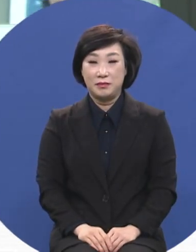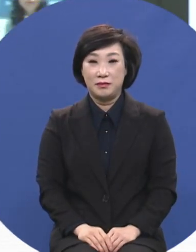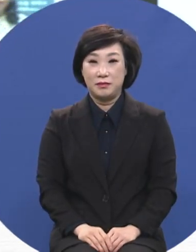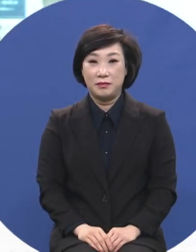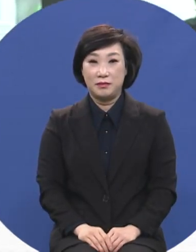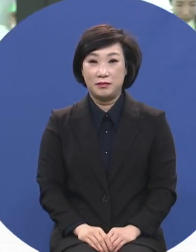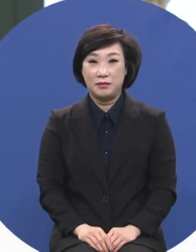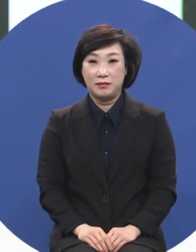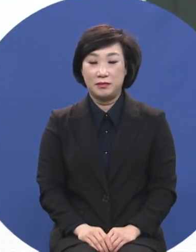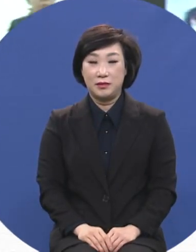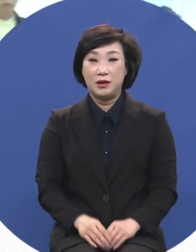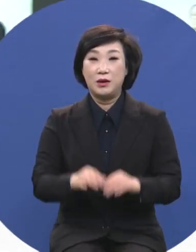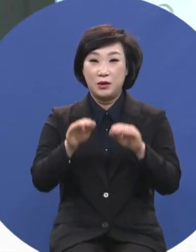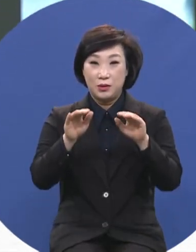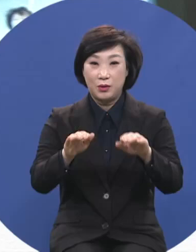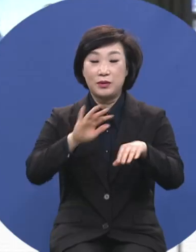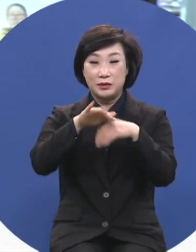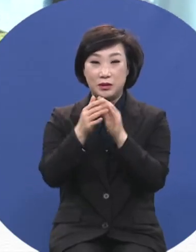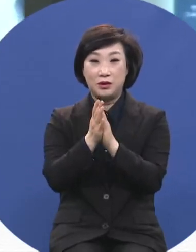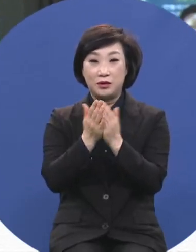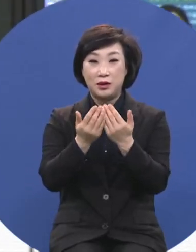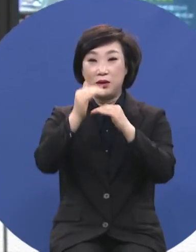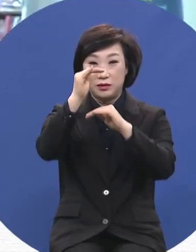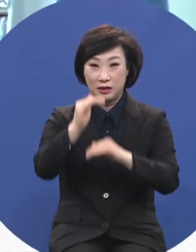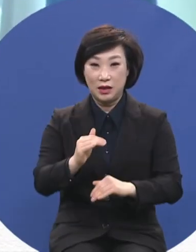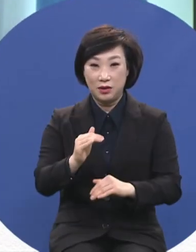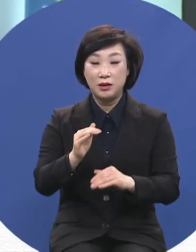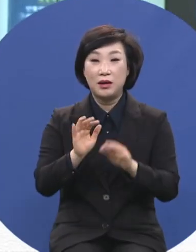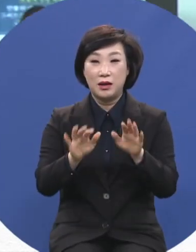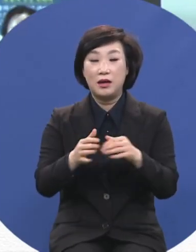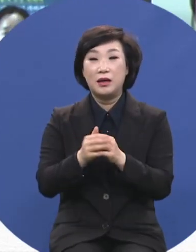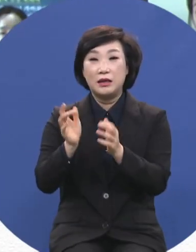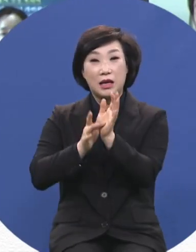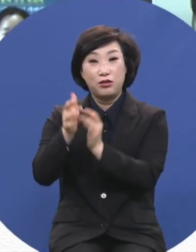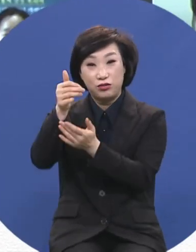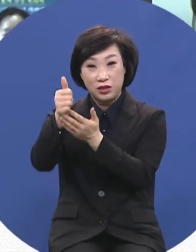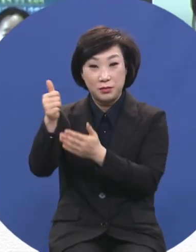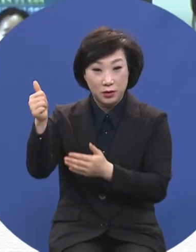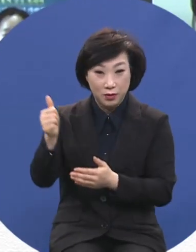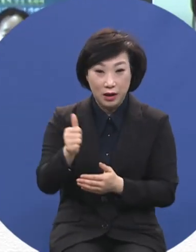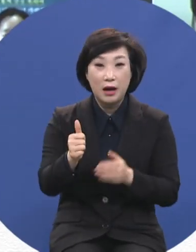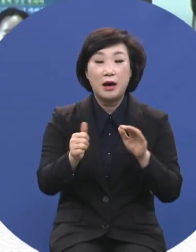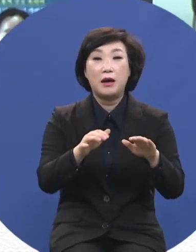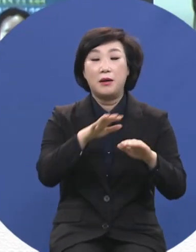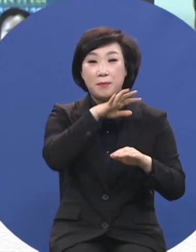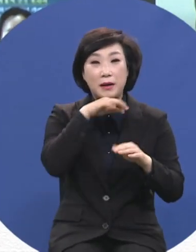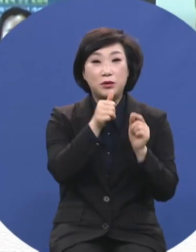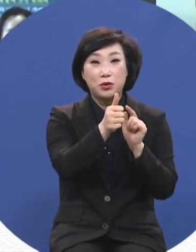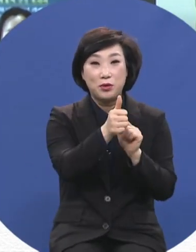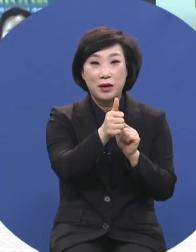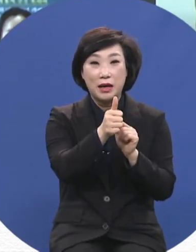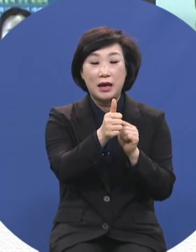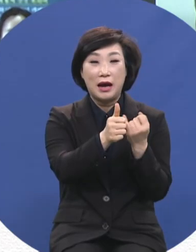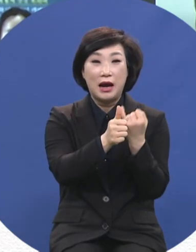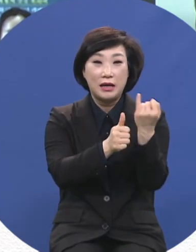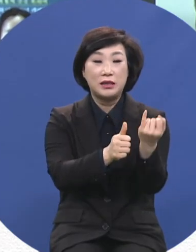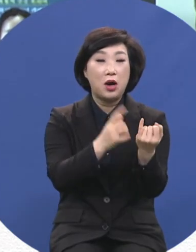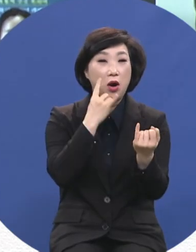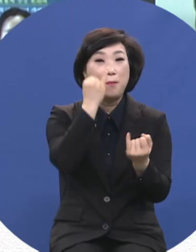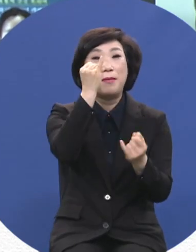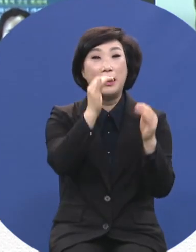예수께서 본문에 베드로의 장모의 집에 들어갔대요. 베드로의